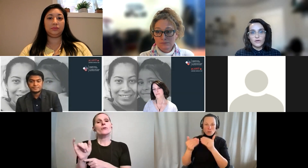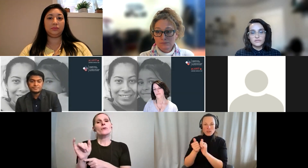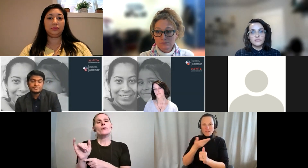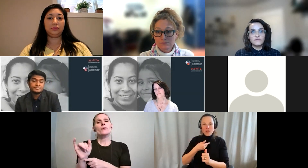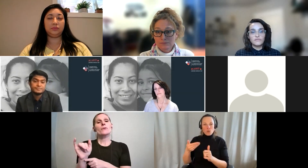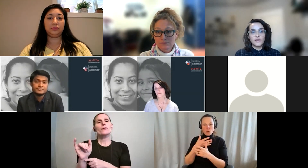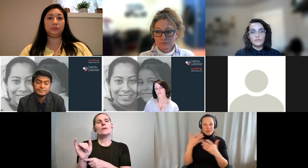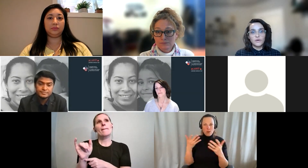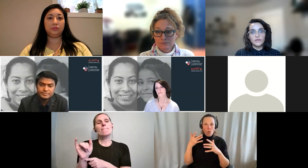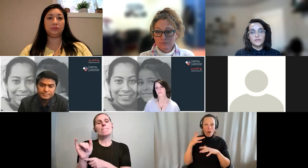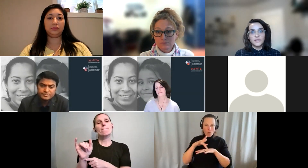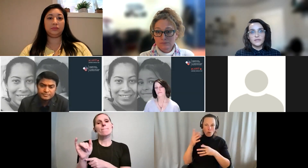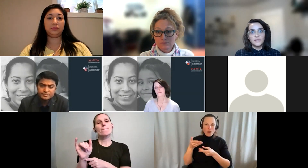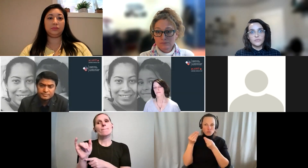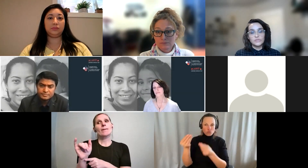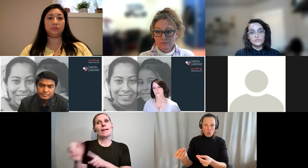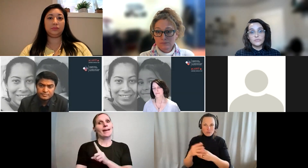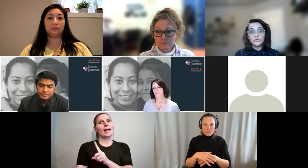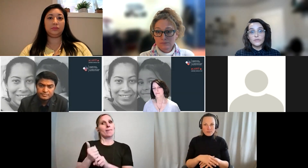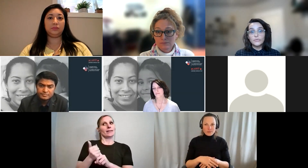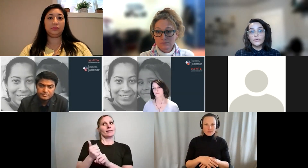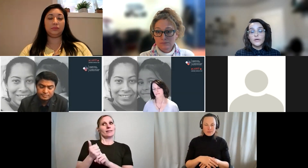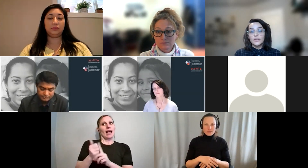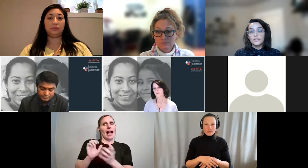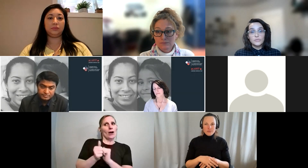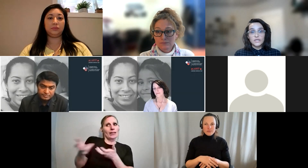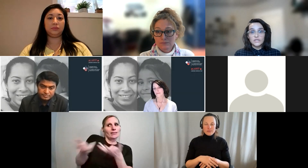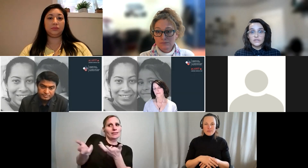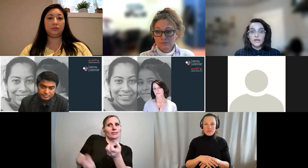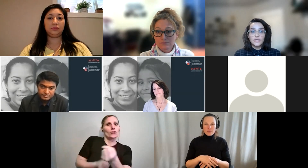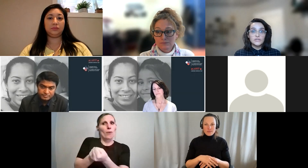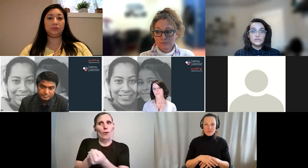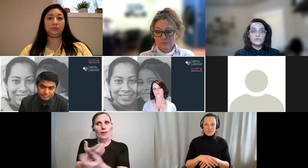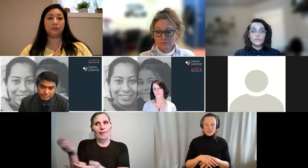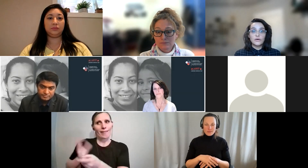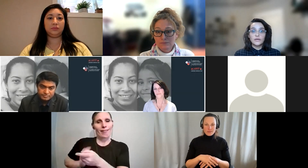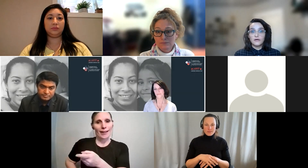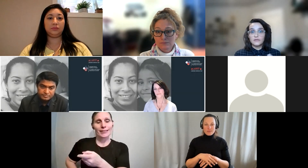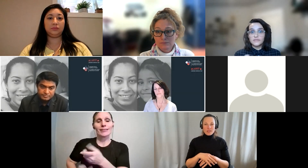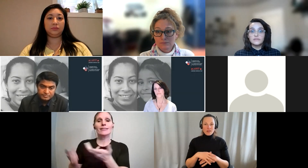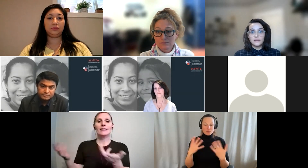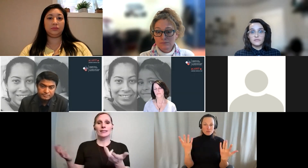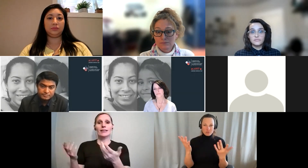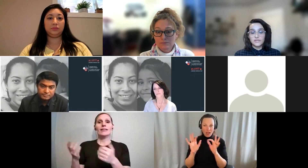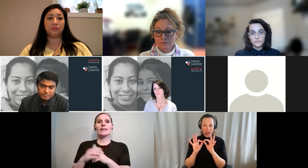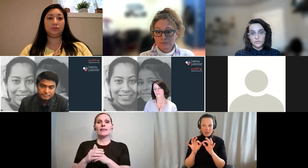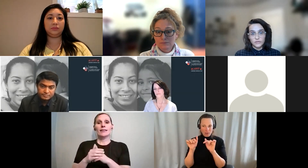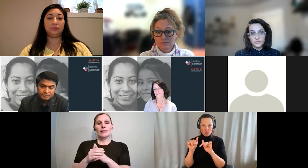Et ça va à toutes les parties de comment nous travaillons et ce qu'on fait pour supporter les gens. L'interprétation est utilisée